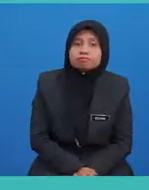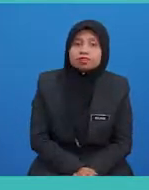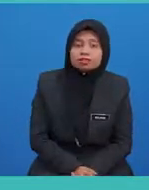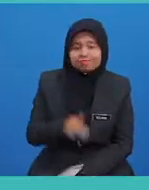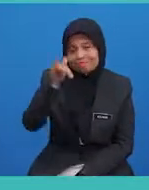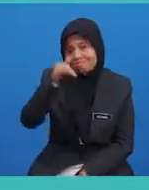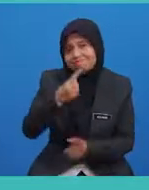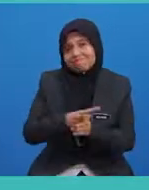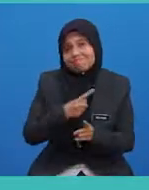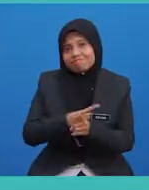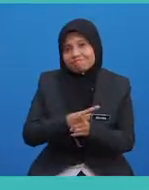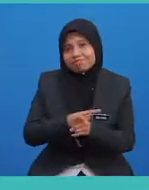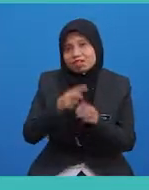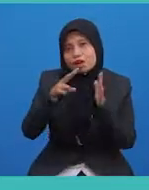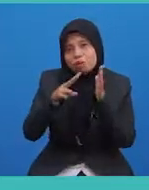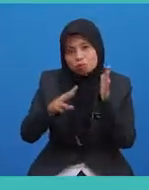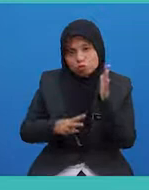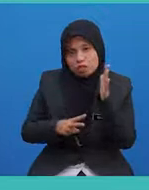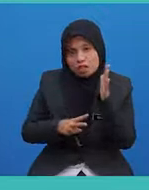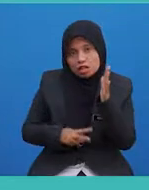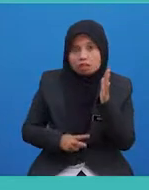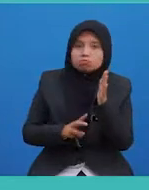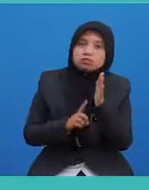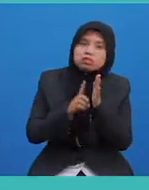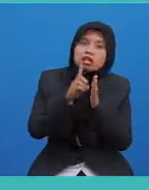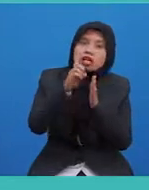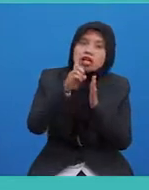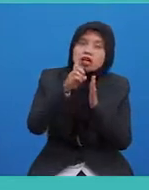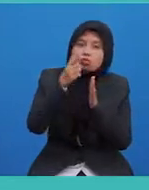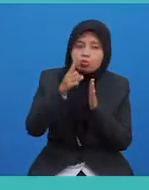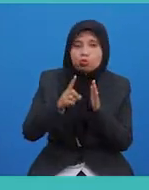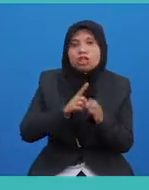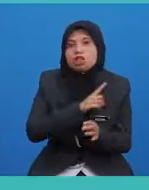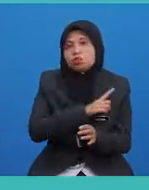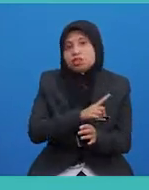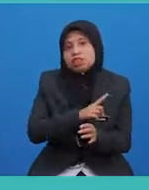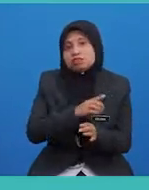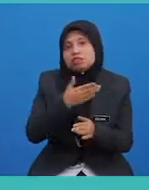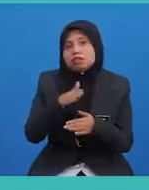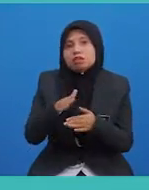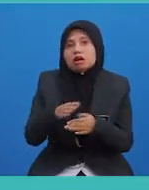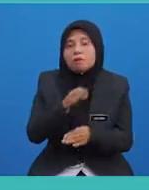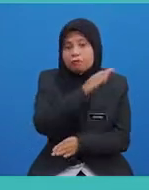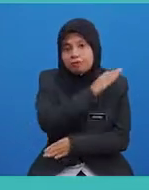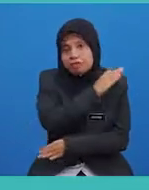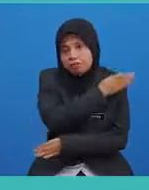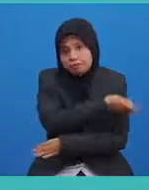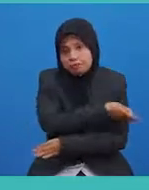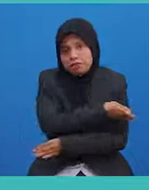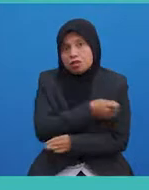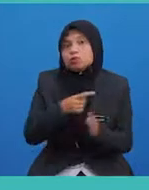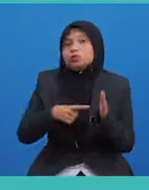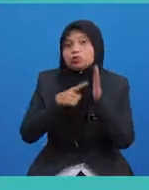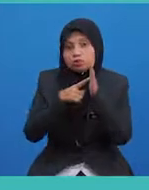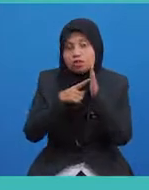Ya, betul. Pola meningkat ditunjukkan oleh Indonesia dan Thailand. Manakala Filipina